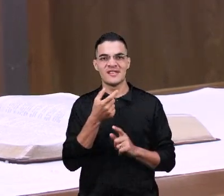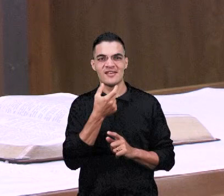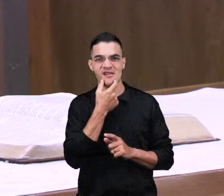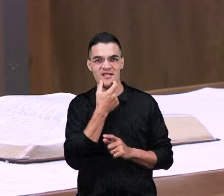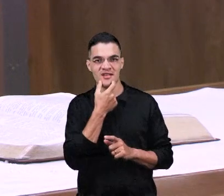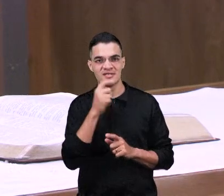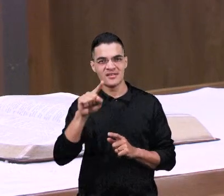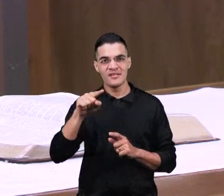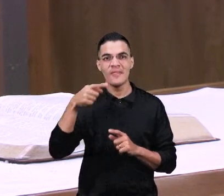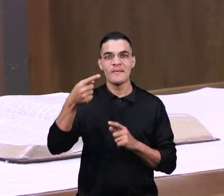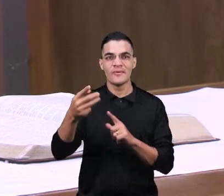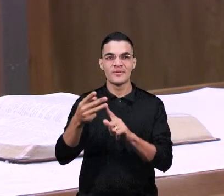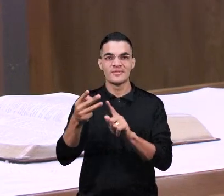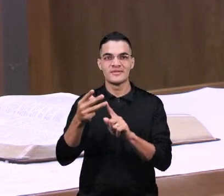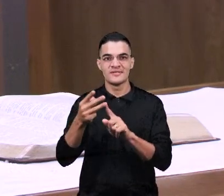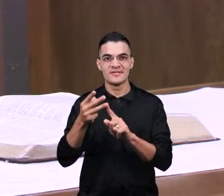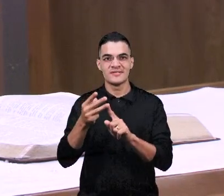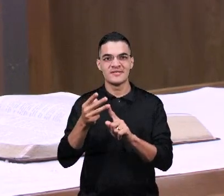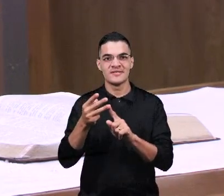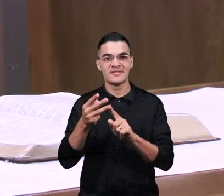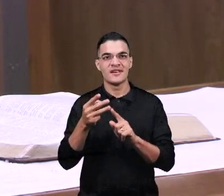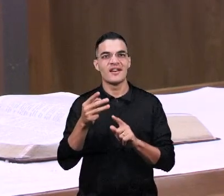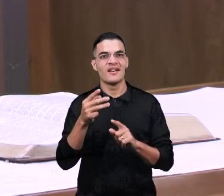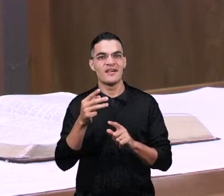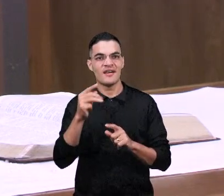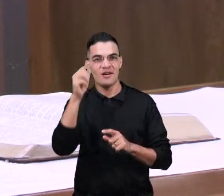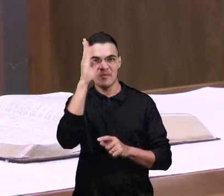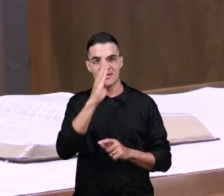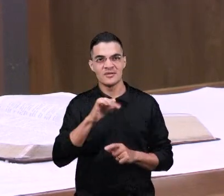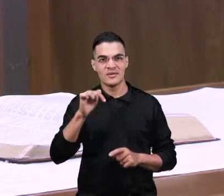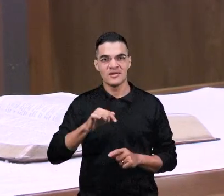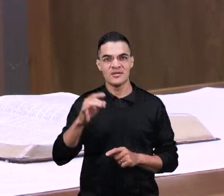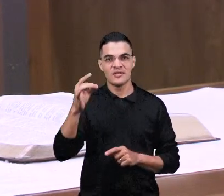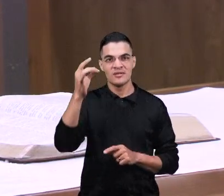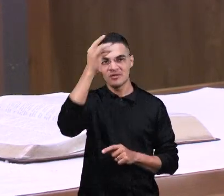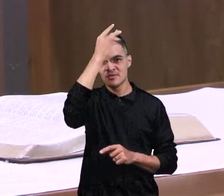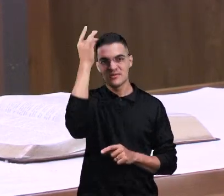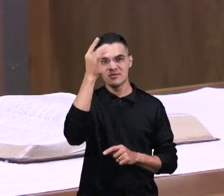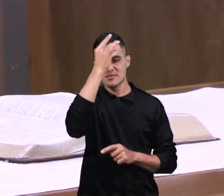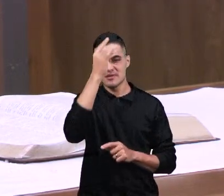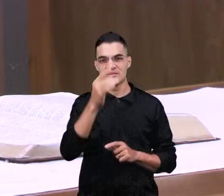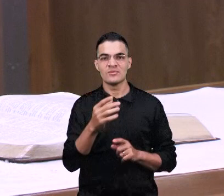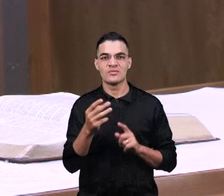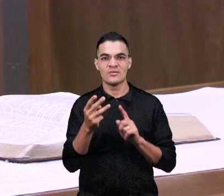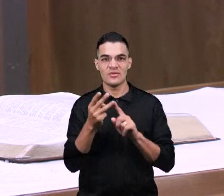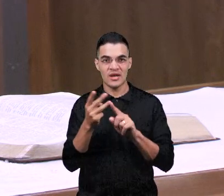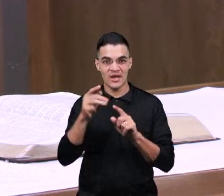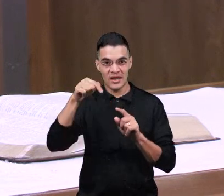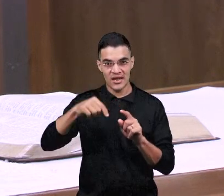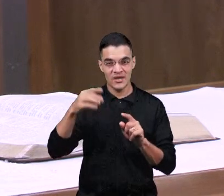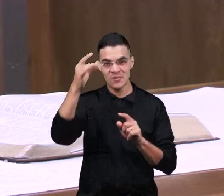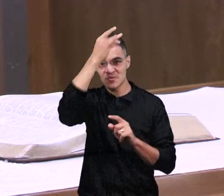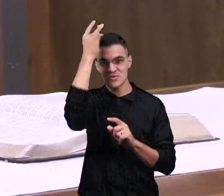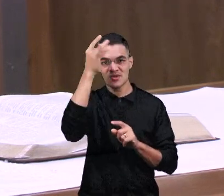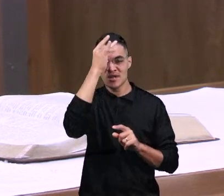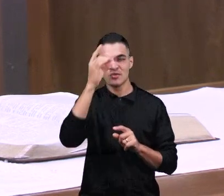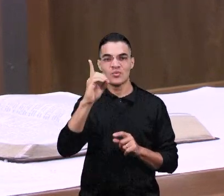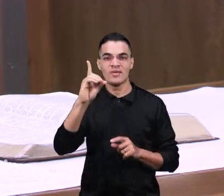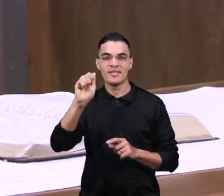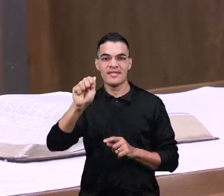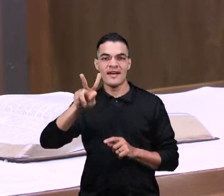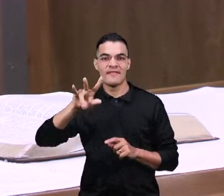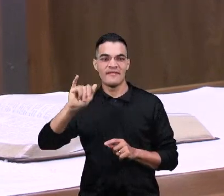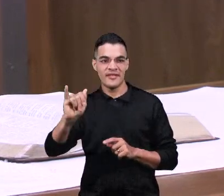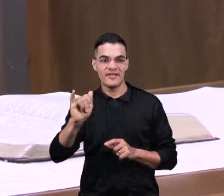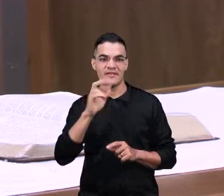Brésil où nous avons dans l'état du Espírito Santo. La première réponse sera donnée par David, 8 ans, dans la classe